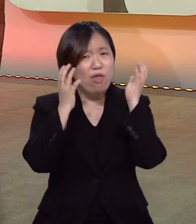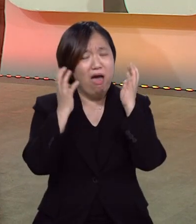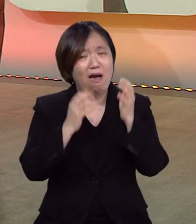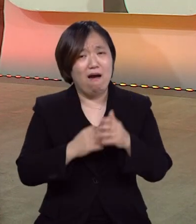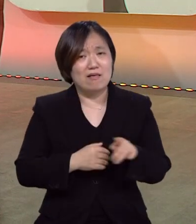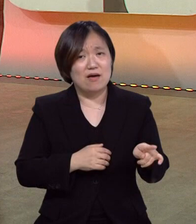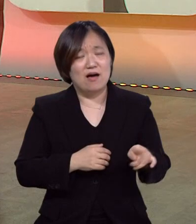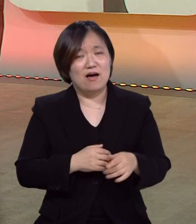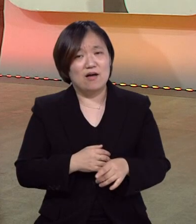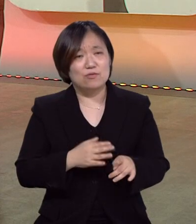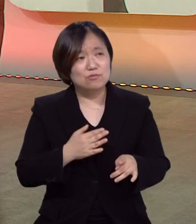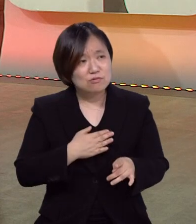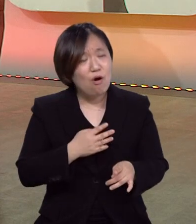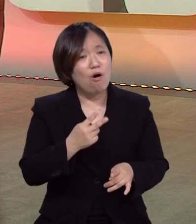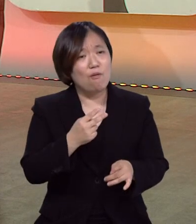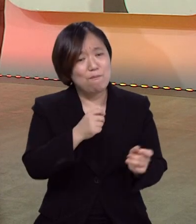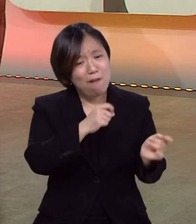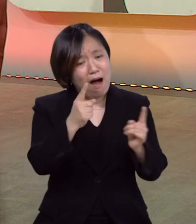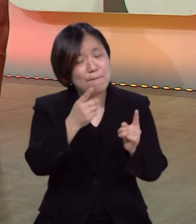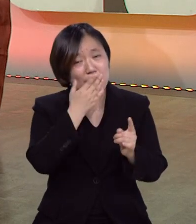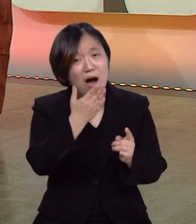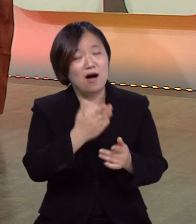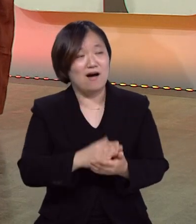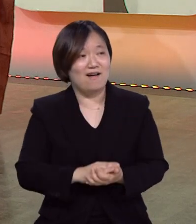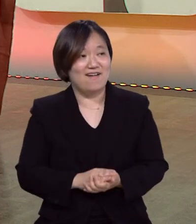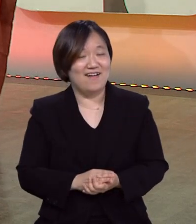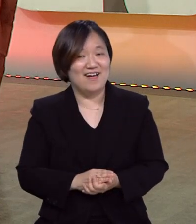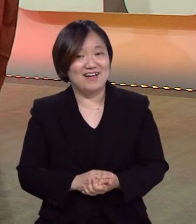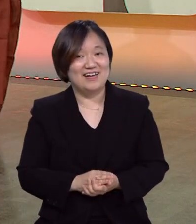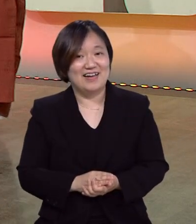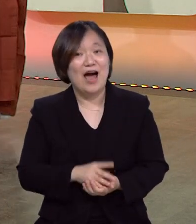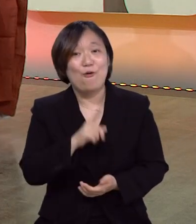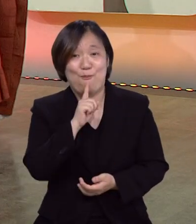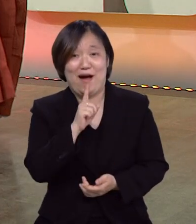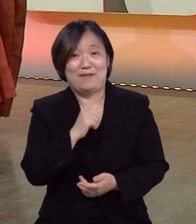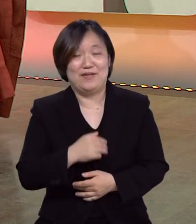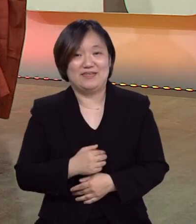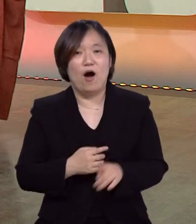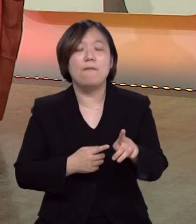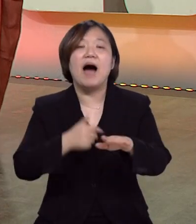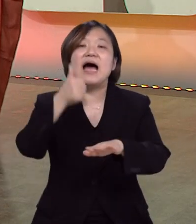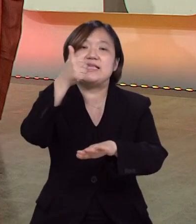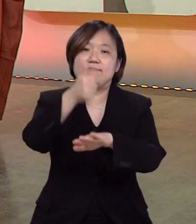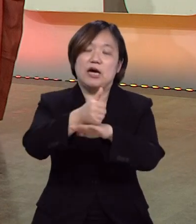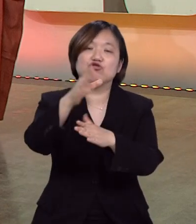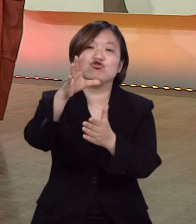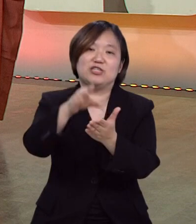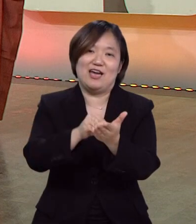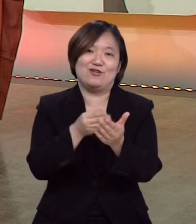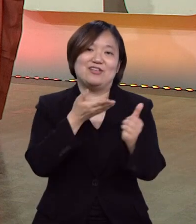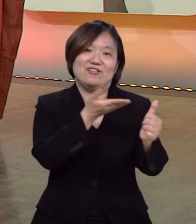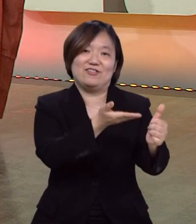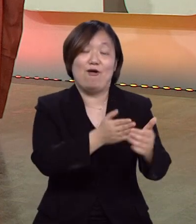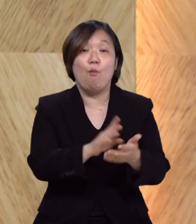너 살 수 있는 길이 있지 않느냐 하면서 마지막 숙제를 내주신게